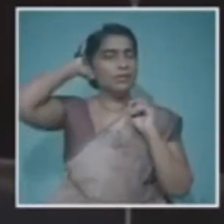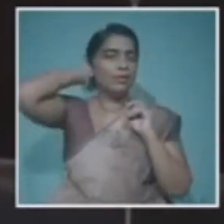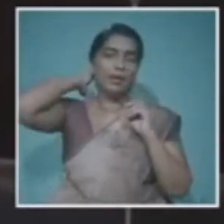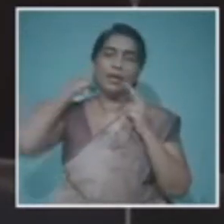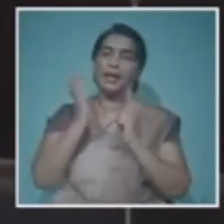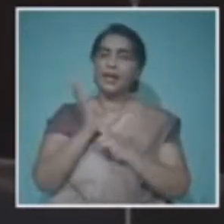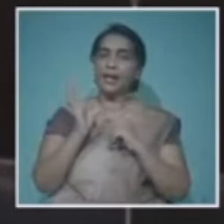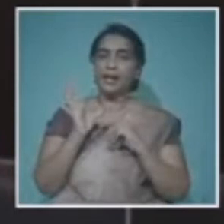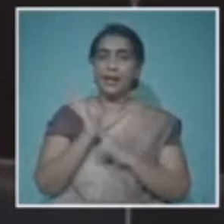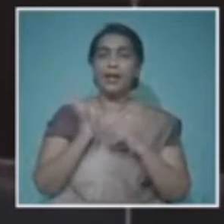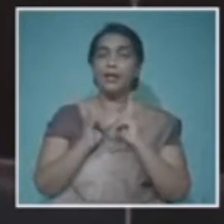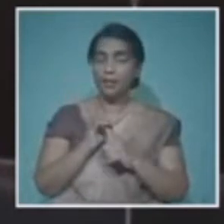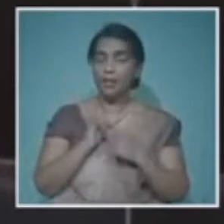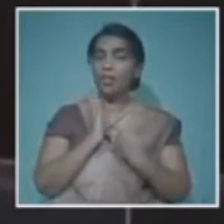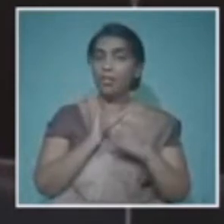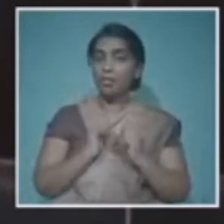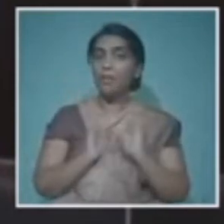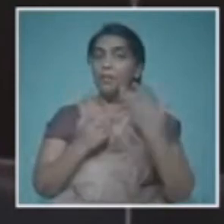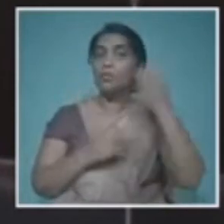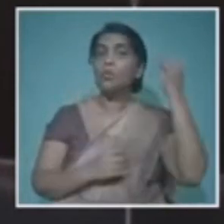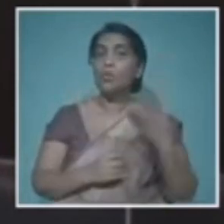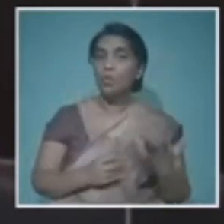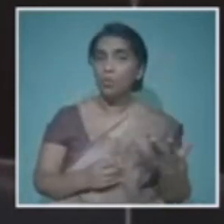තාක්ෂණ ආයතනයේ අපේ රටේ පිහිටෙව්වේ කවද්ද?